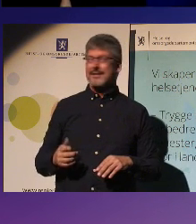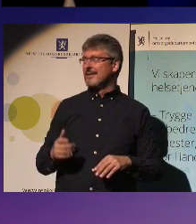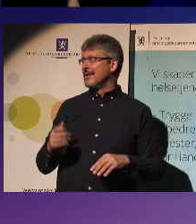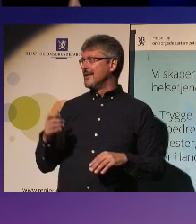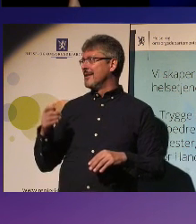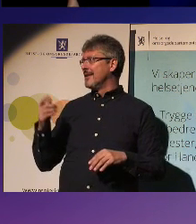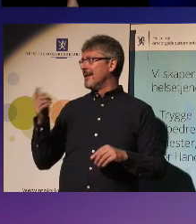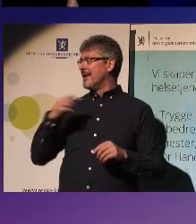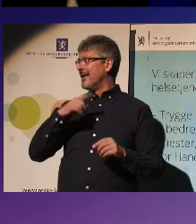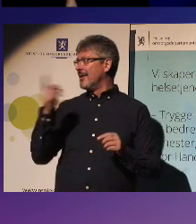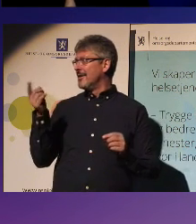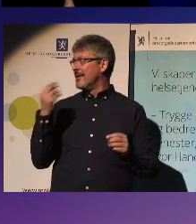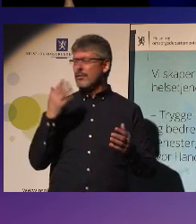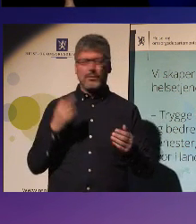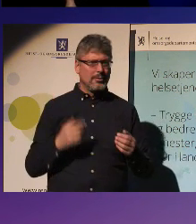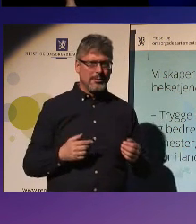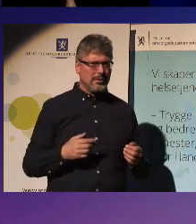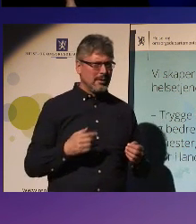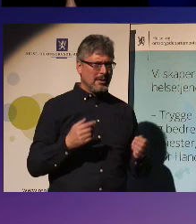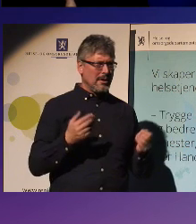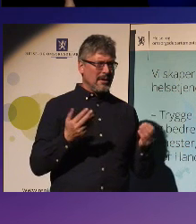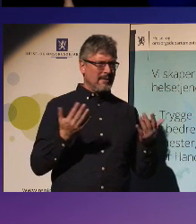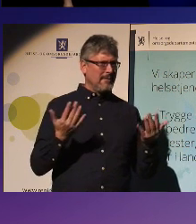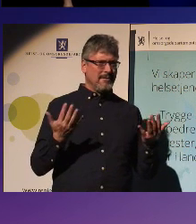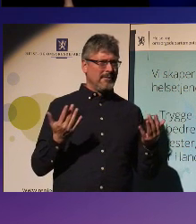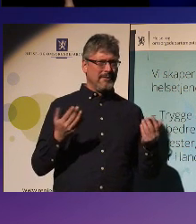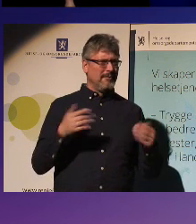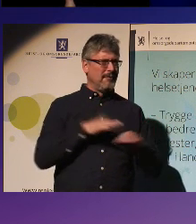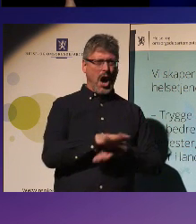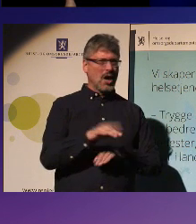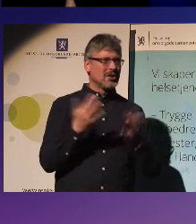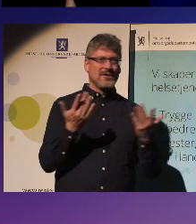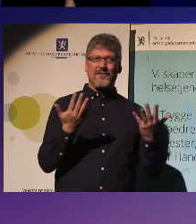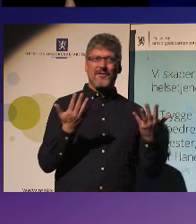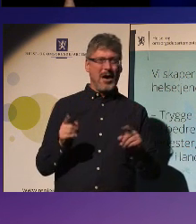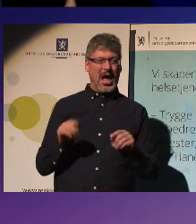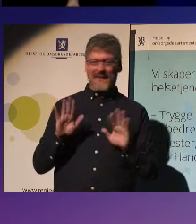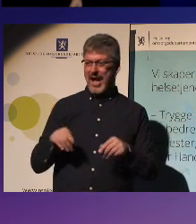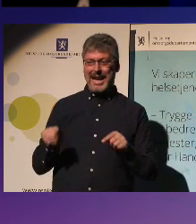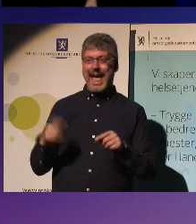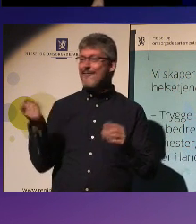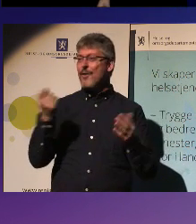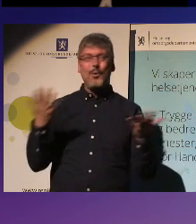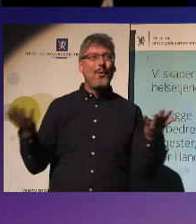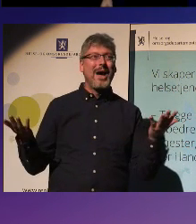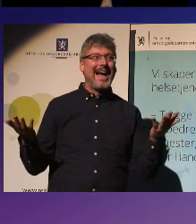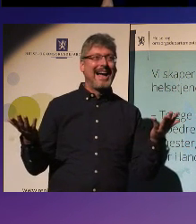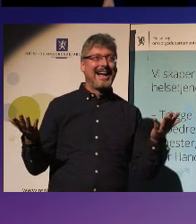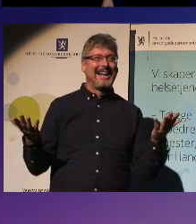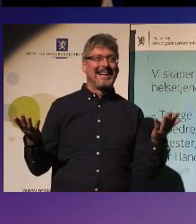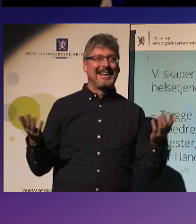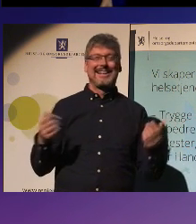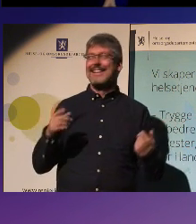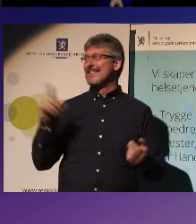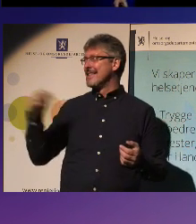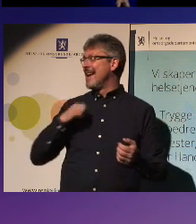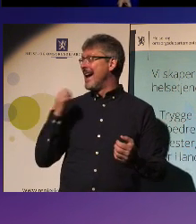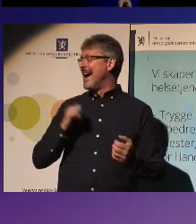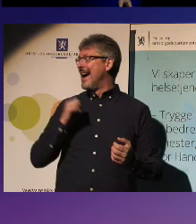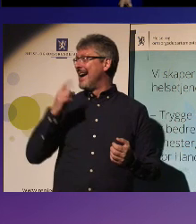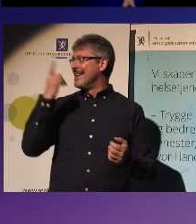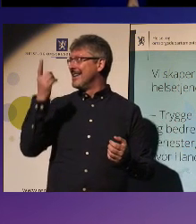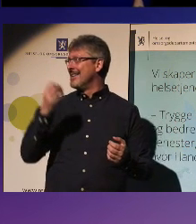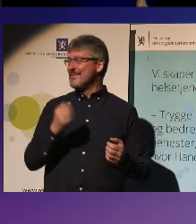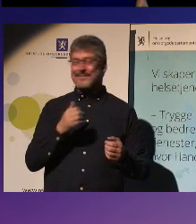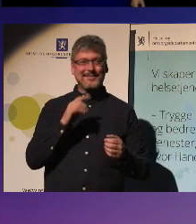på kontoret mitt og sier, «Du, hva det her? Hva faks?» Det sier litt grann jeg. Så sier jeg, «Nei, Gud forby, vi skal